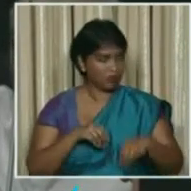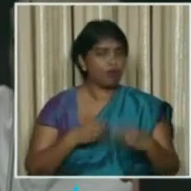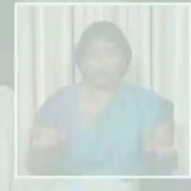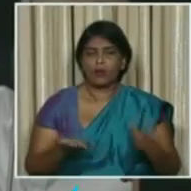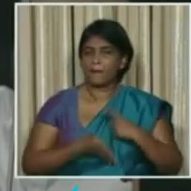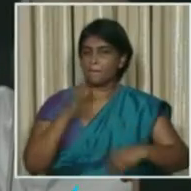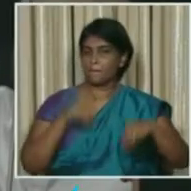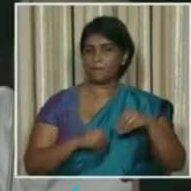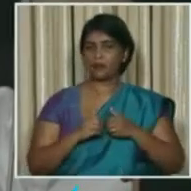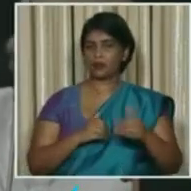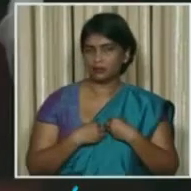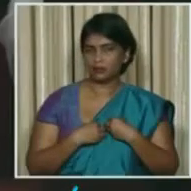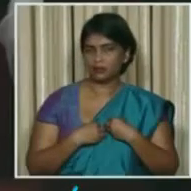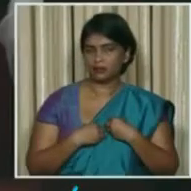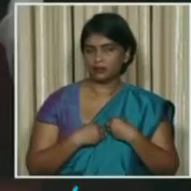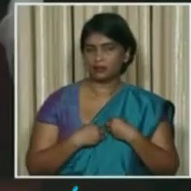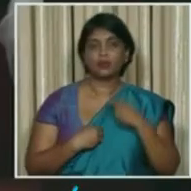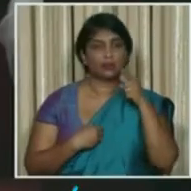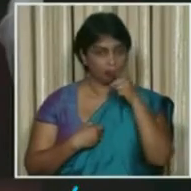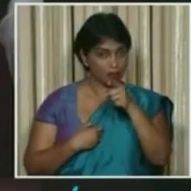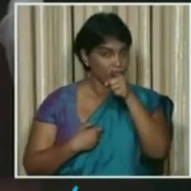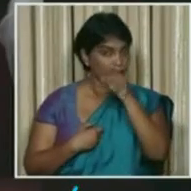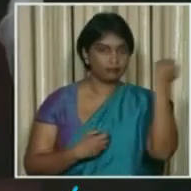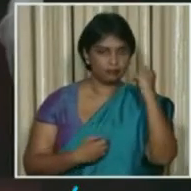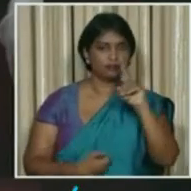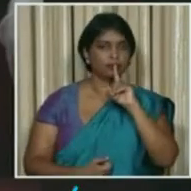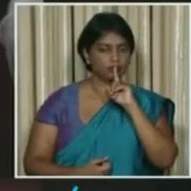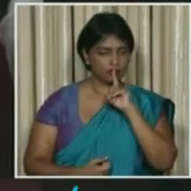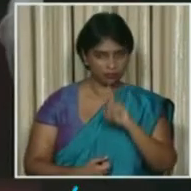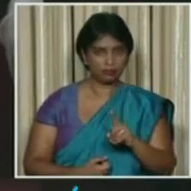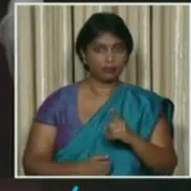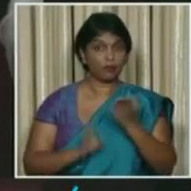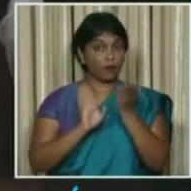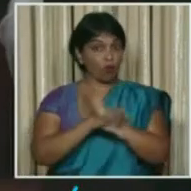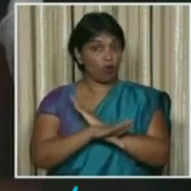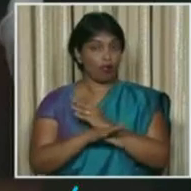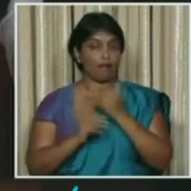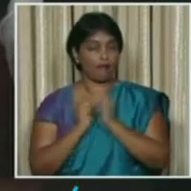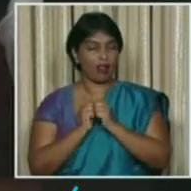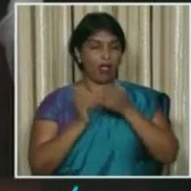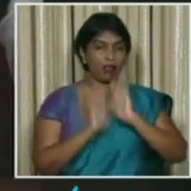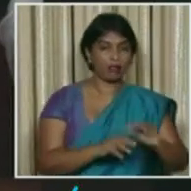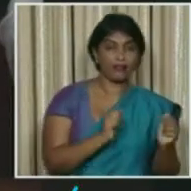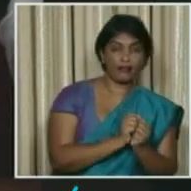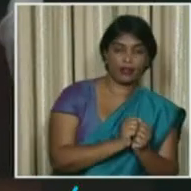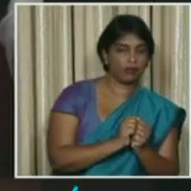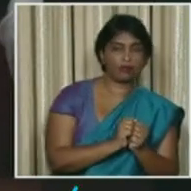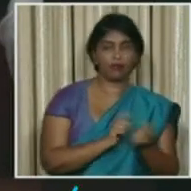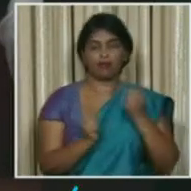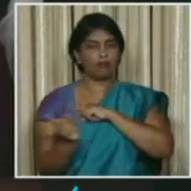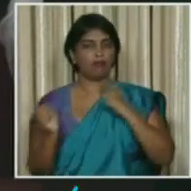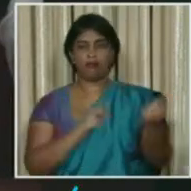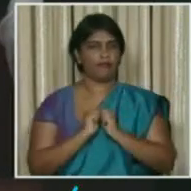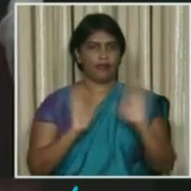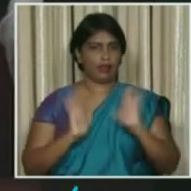even taking the motion of no confidence. ඔබතුමාම ඔබතුමාගේ කතාව කිව්වා මුලදි කරන්න ඕන දේ අග කරන්නත් අගදි කරන්න ඕන දේ මුලදි කරන්නත් එහෙම